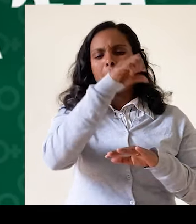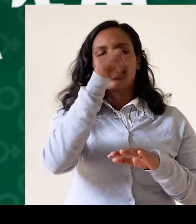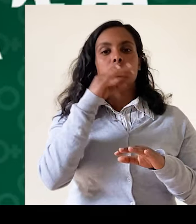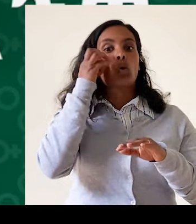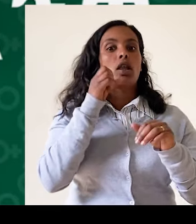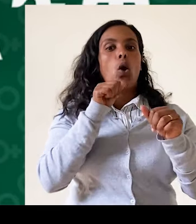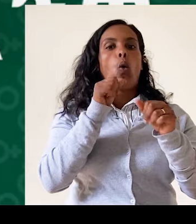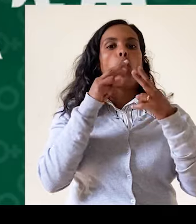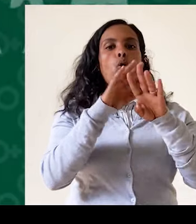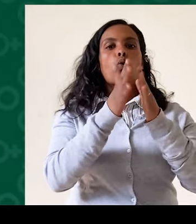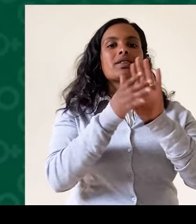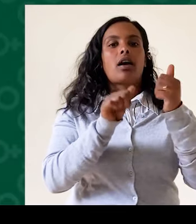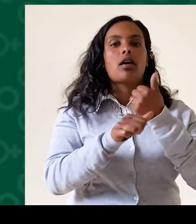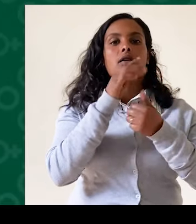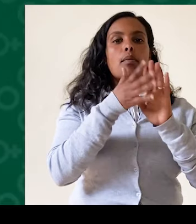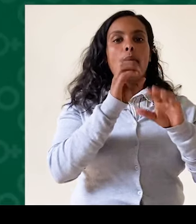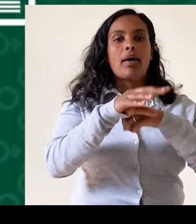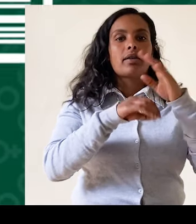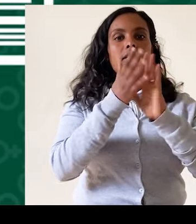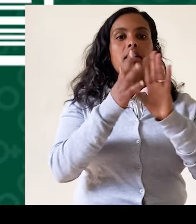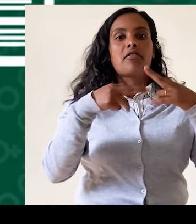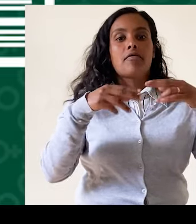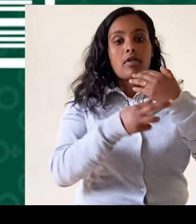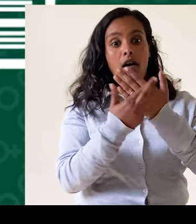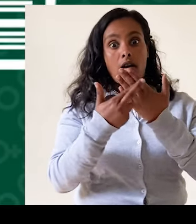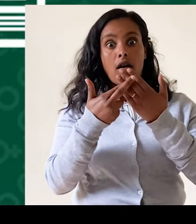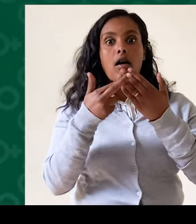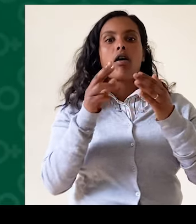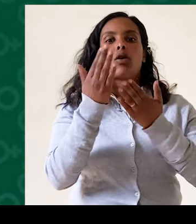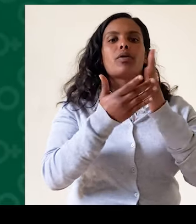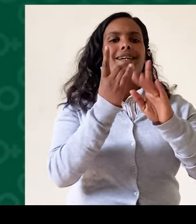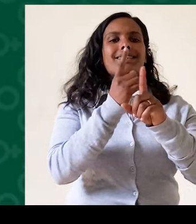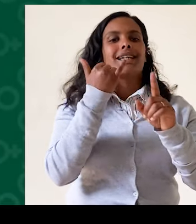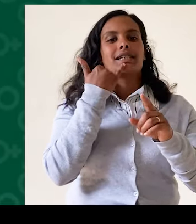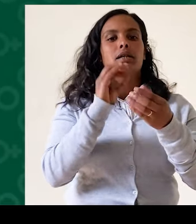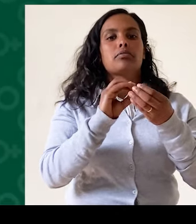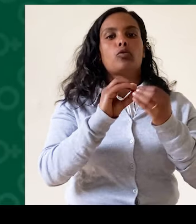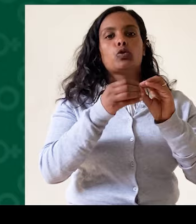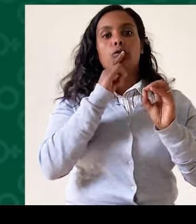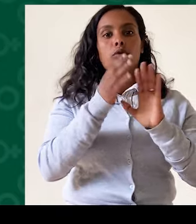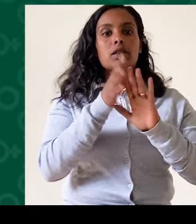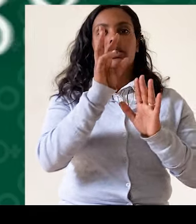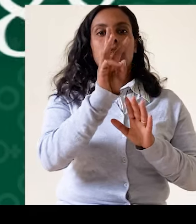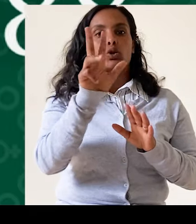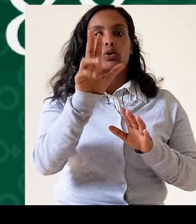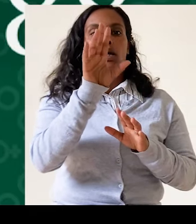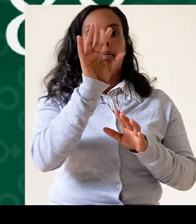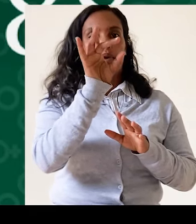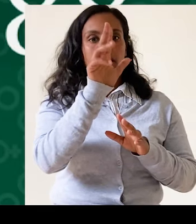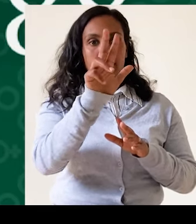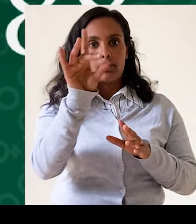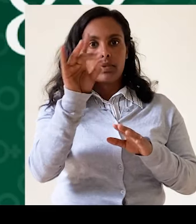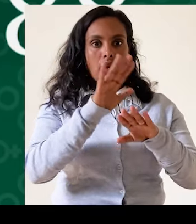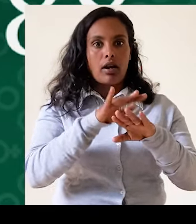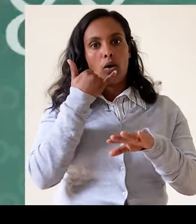ለማንኛውም ፆታ ተኮር ለሆኑ ጥቃቶች የማማከርና የሪፈራል አገልግሎቶችን የሚሰጥ ነጻ የስልክ መስመር ነው። በ6388 ላይ